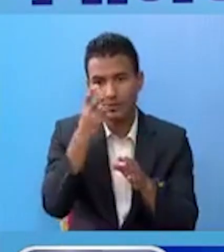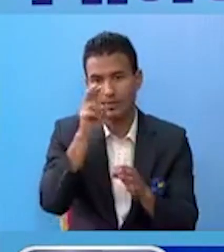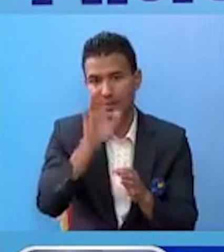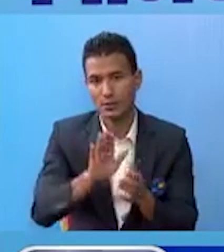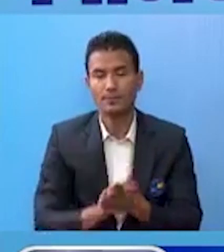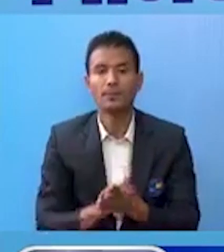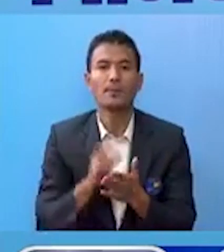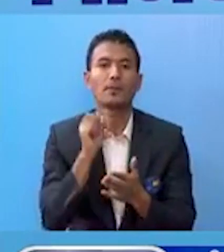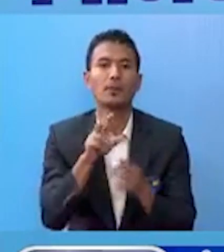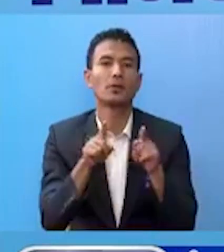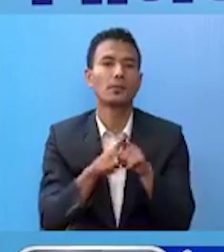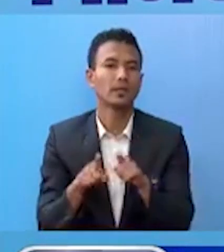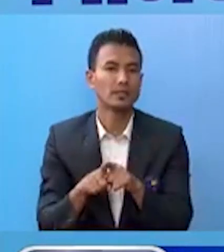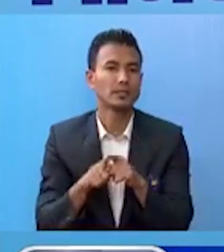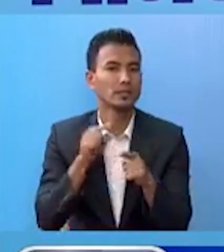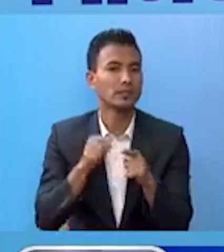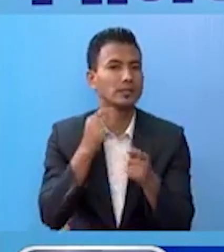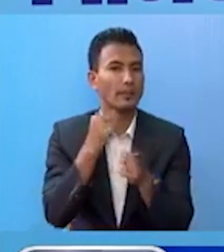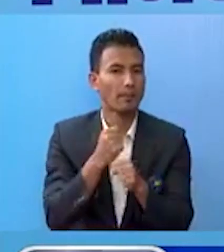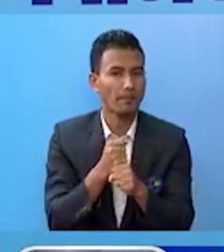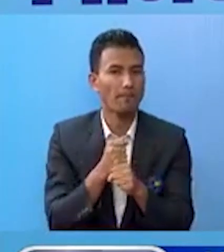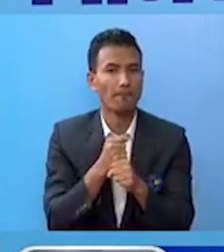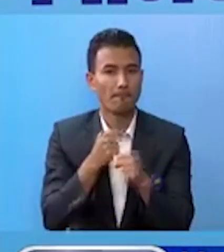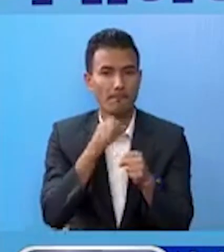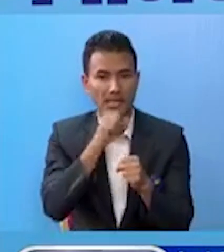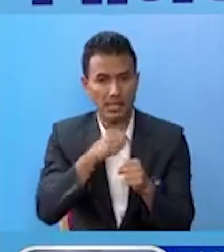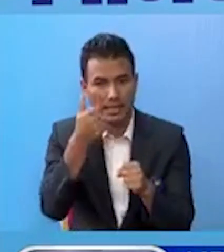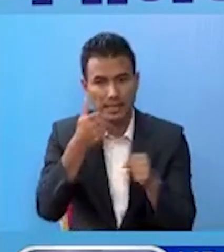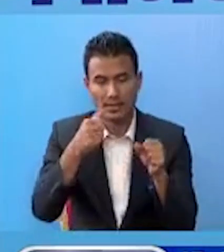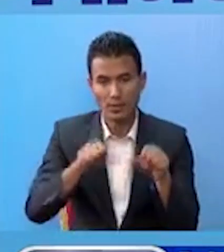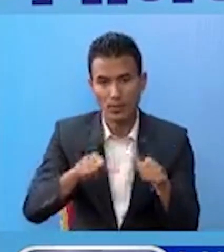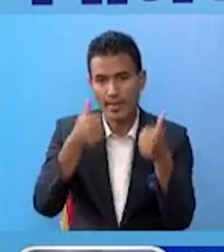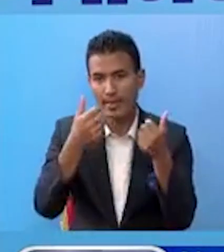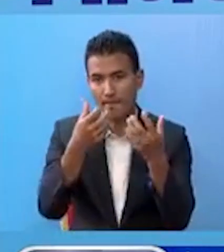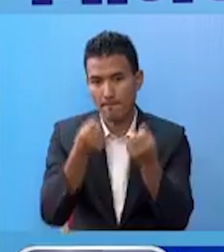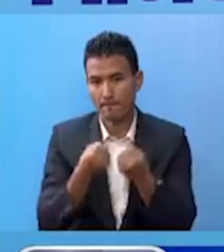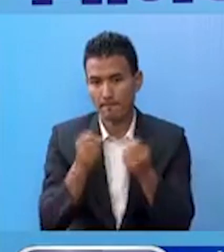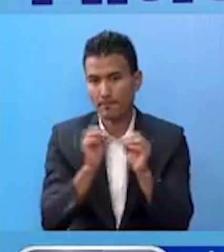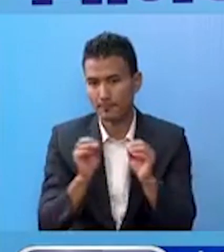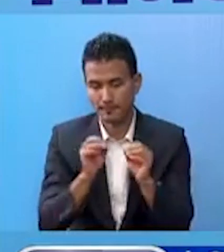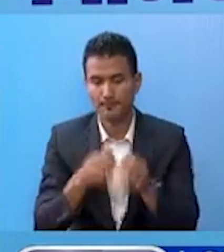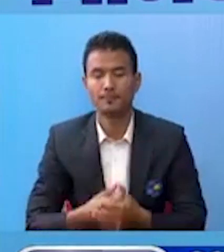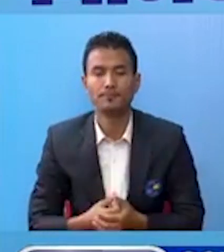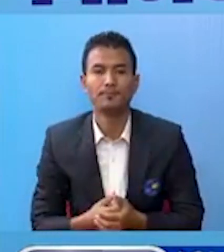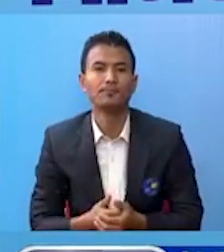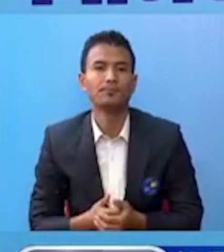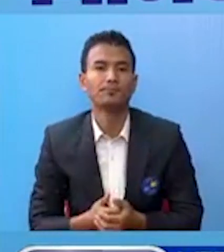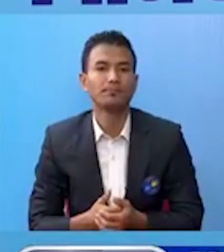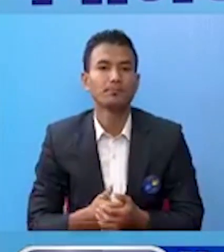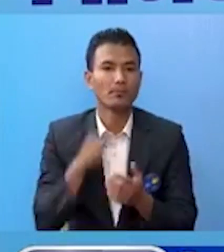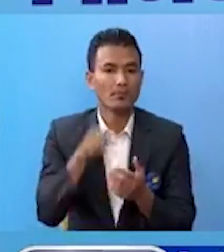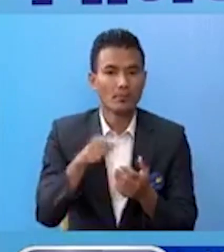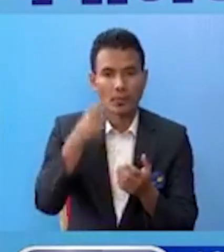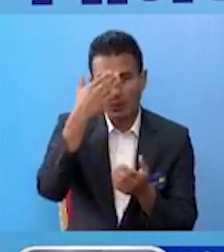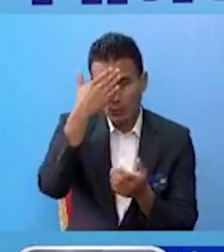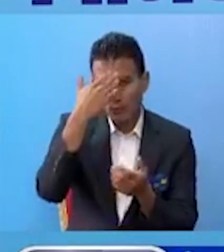छन्। तथापि यस कार्यमा दीर्घकालीन सफलता प्राप्त भने हुन सकेको छैन। यस